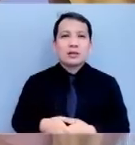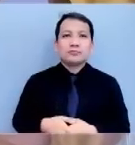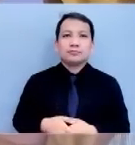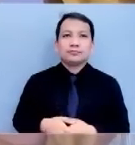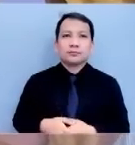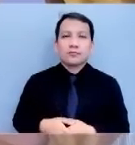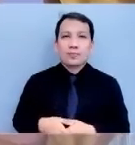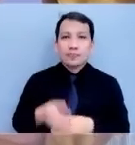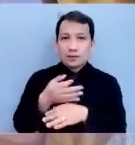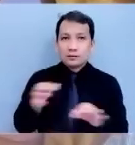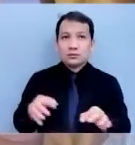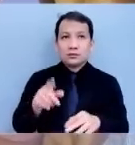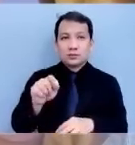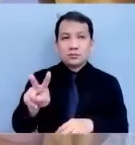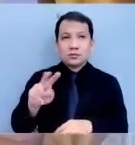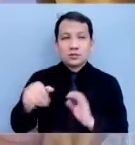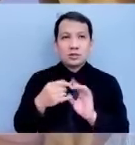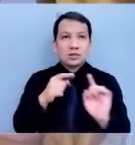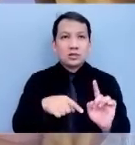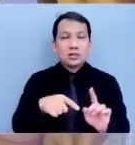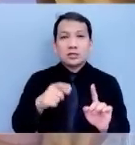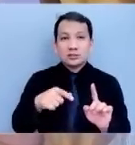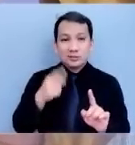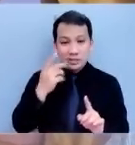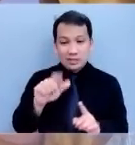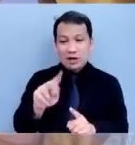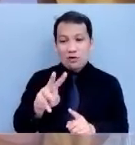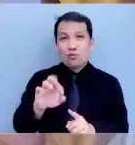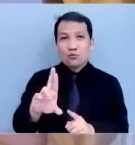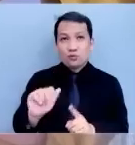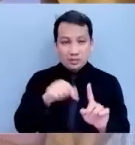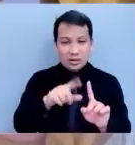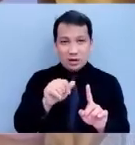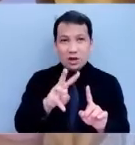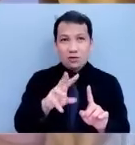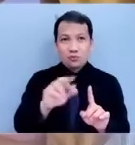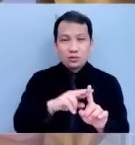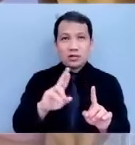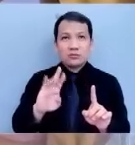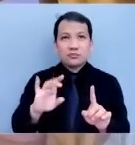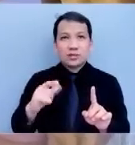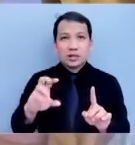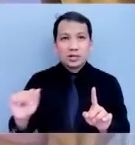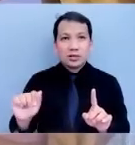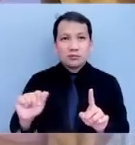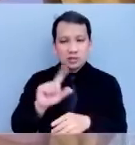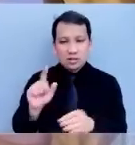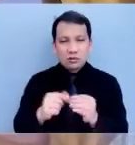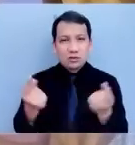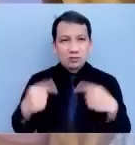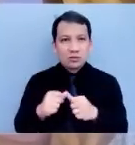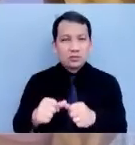Nakalaya na ang TV host actress na si Aura Briguela matapos ma-detain kasunod ng kinasangkutang gulo